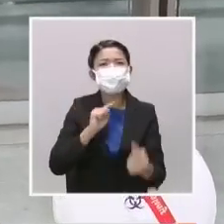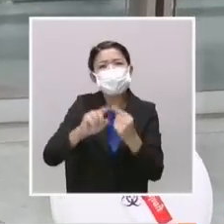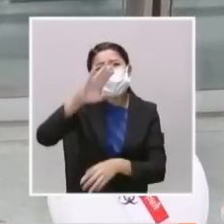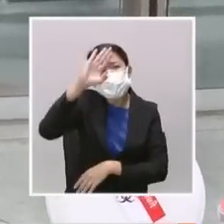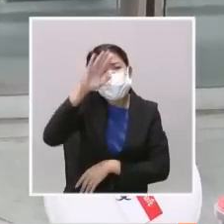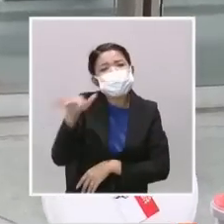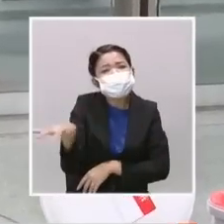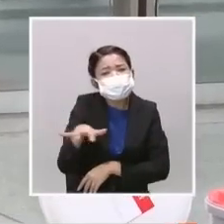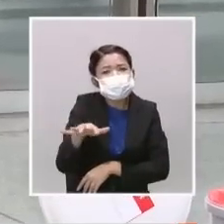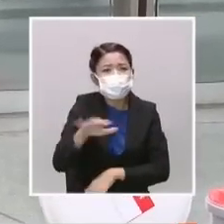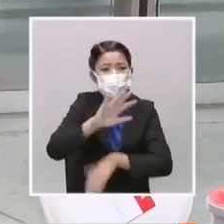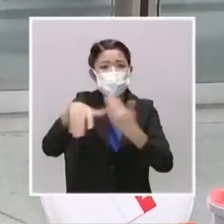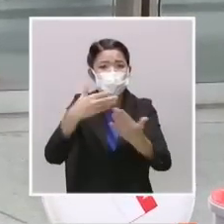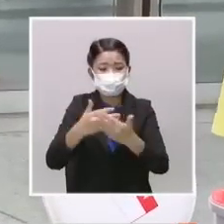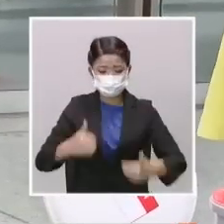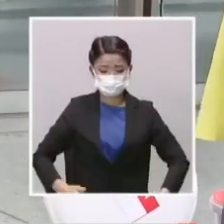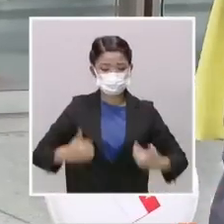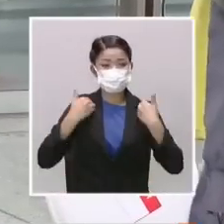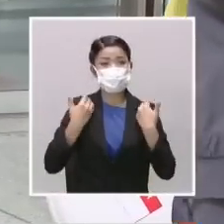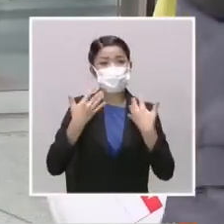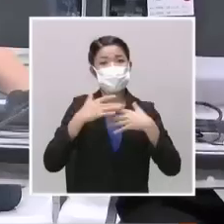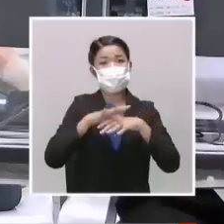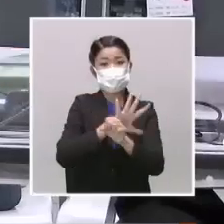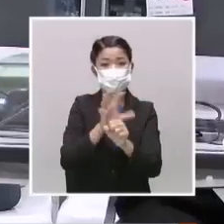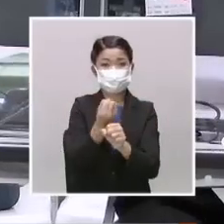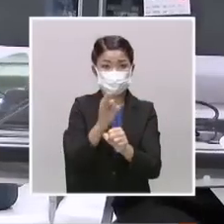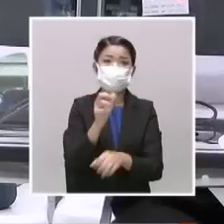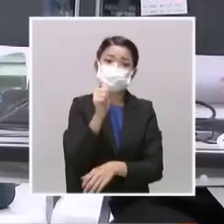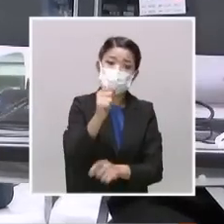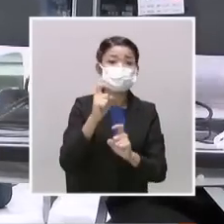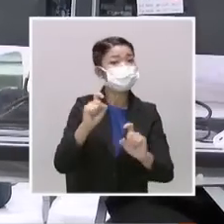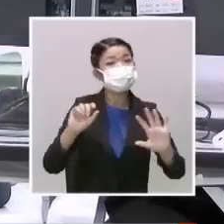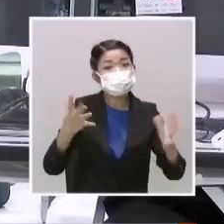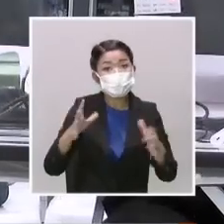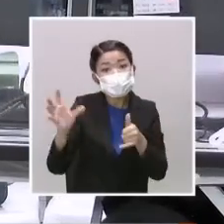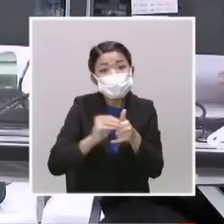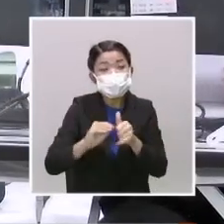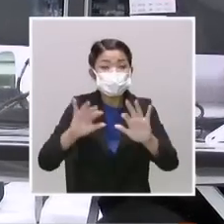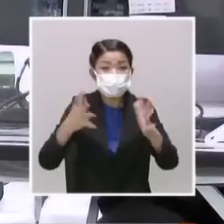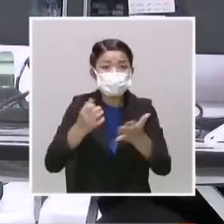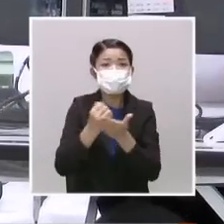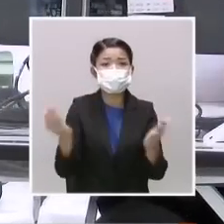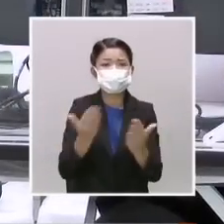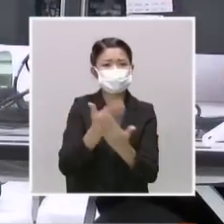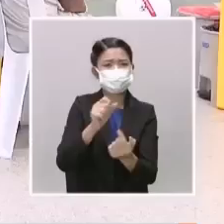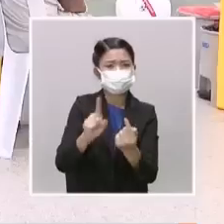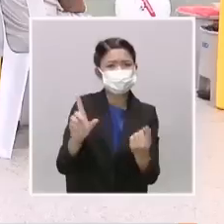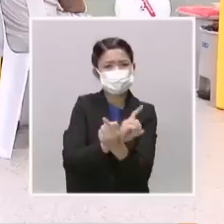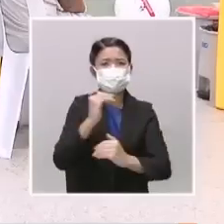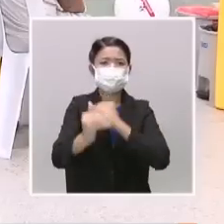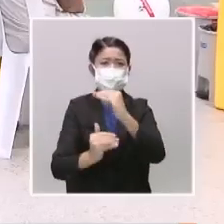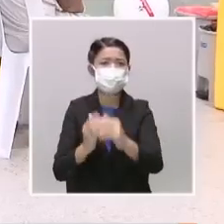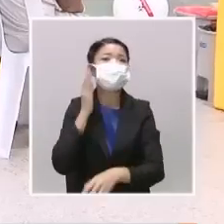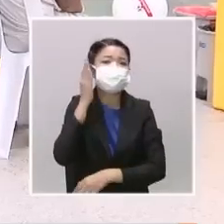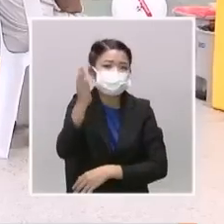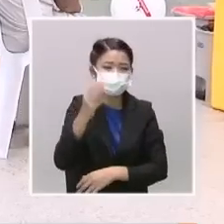ำถิ่นเพื่อให้เราเนี่ยสามารถใช้ชีวิตอยู่ร่วมกับโรคโควิด-19 ได้อย่างปลอดภัยขับเคลื่อนภาคเศรษฐกิจและสังคมให้เดินหน้าต่อไป